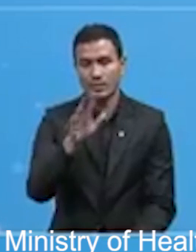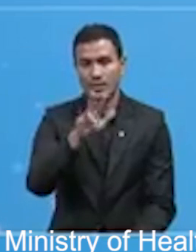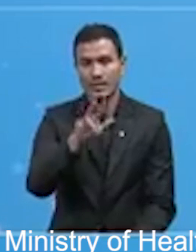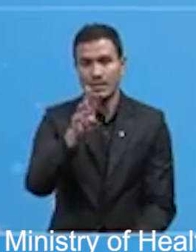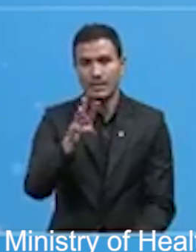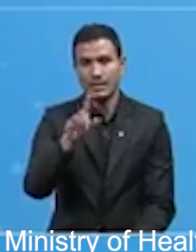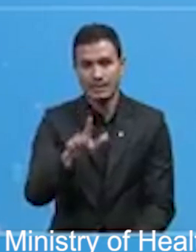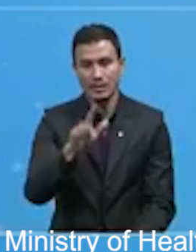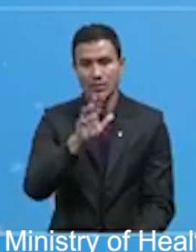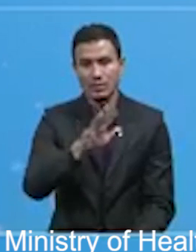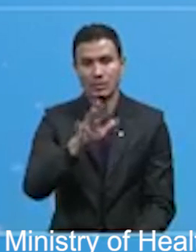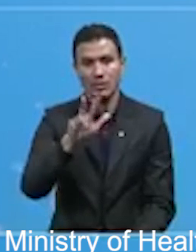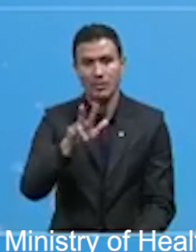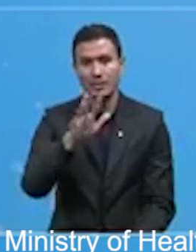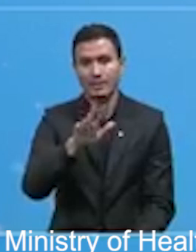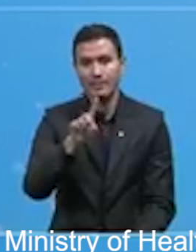98512-55833,